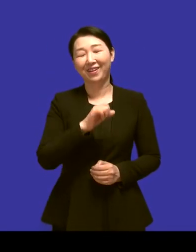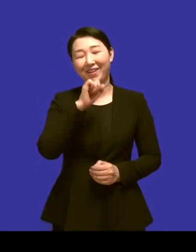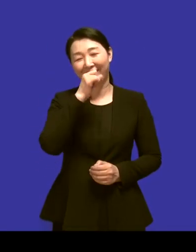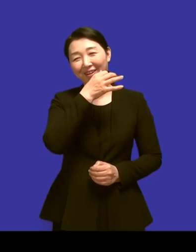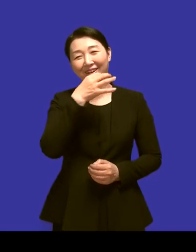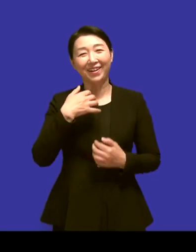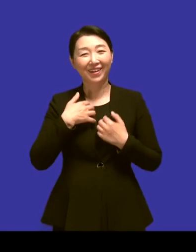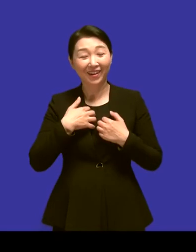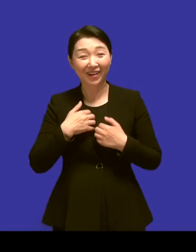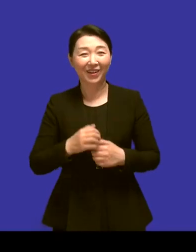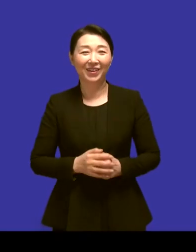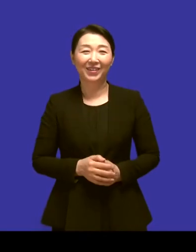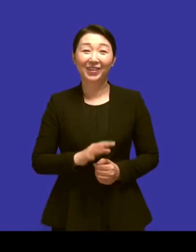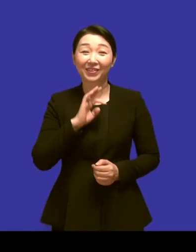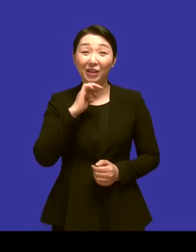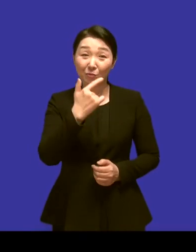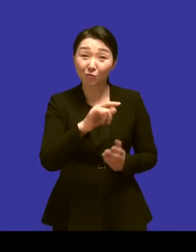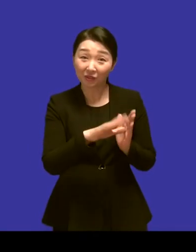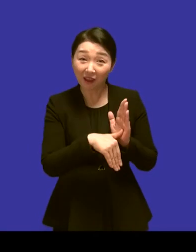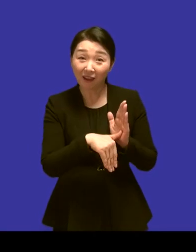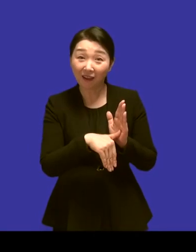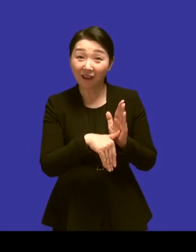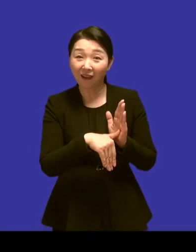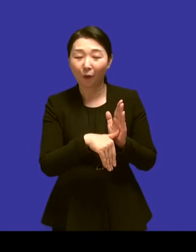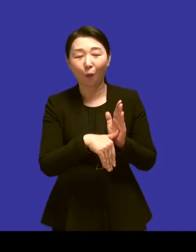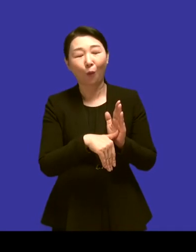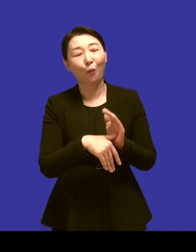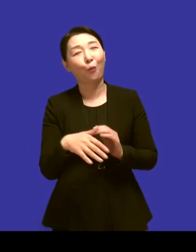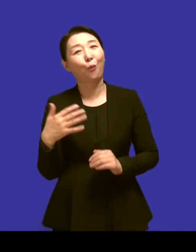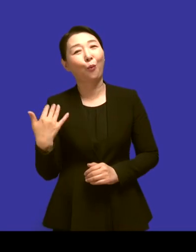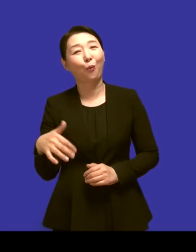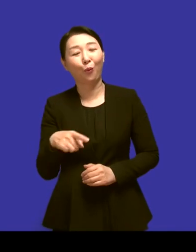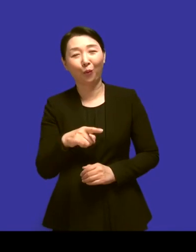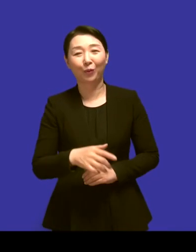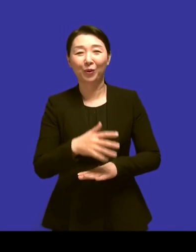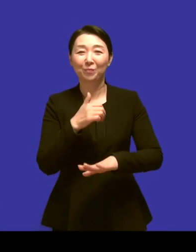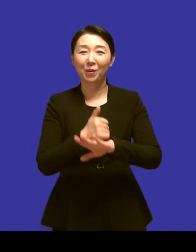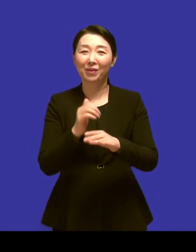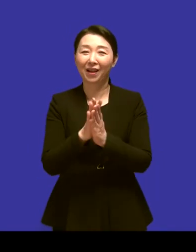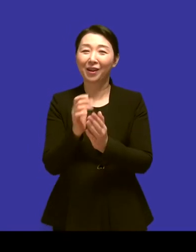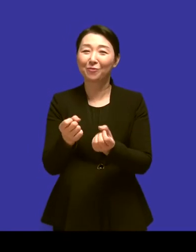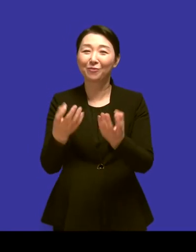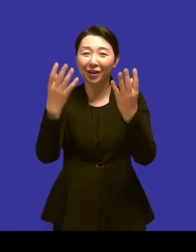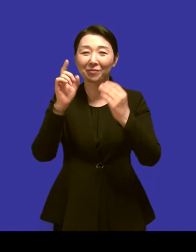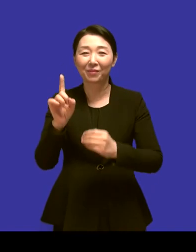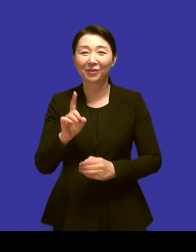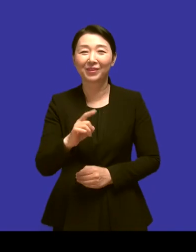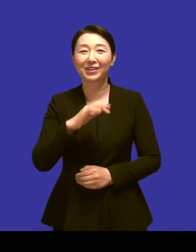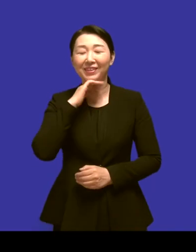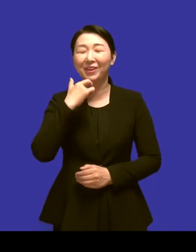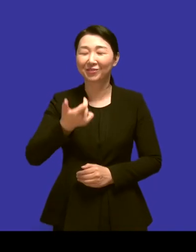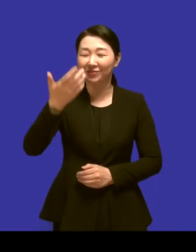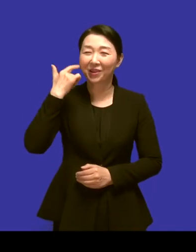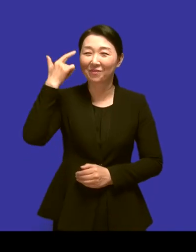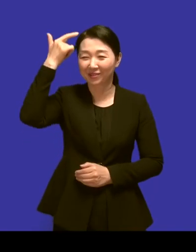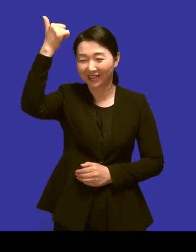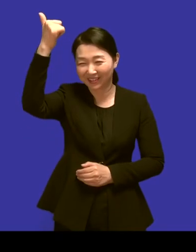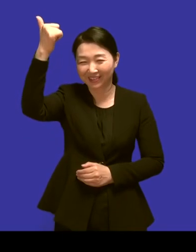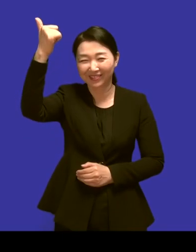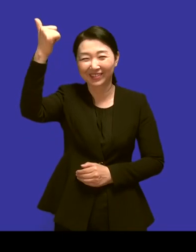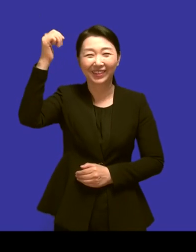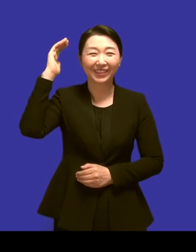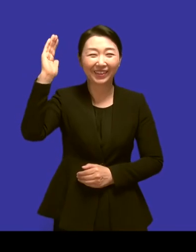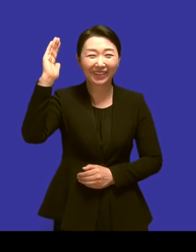16세에 쓴 거지 않은데? 와. 네. 그렇습니다. 오, 맨 끝에 그 할렐루야. 이거는 60세 이상의 목사님 정도 되셔야